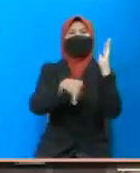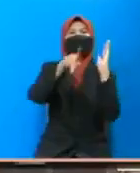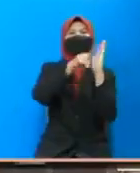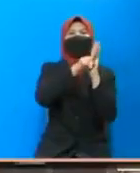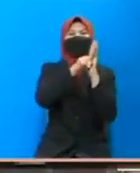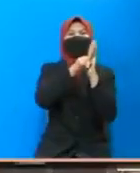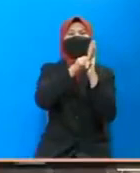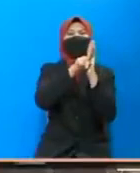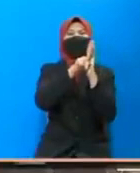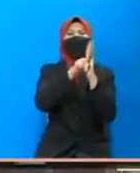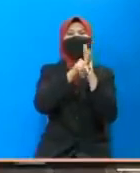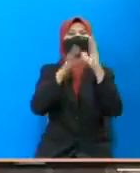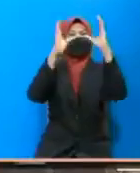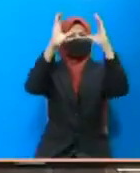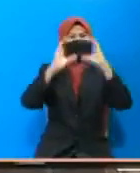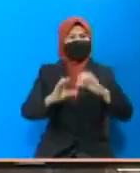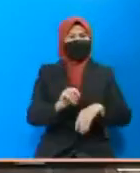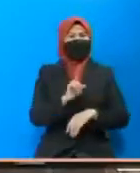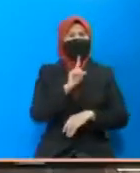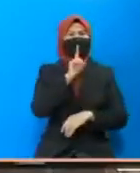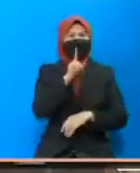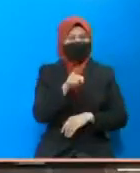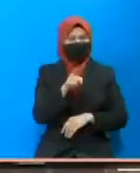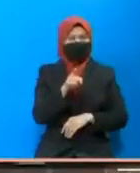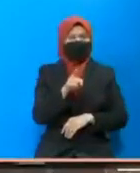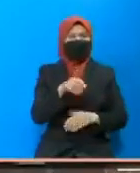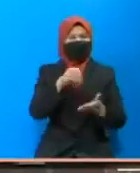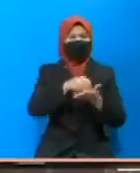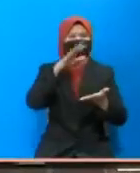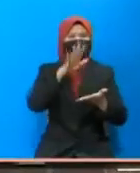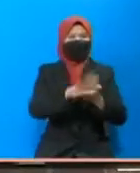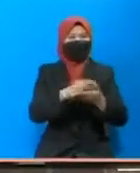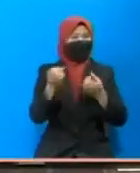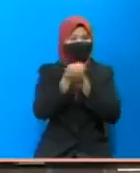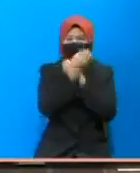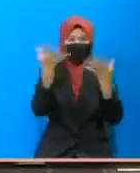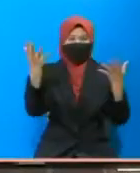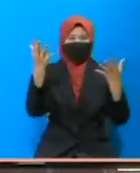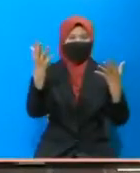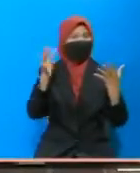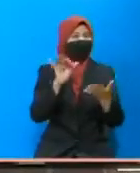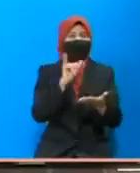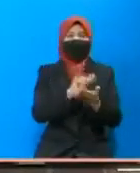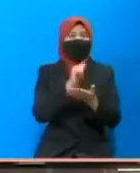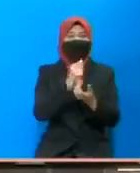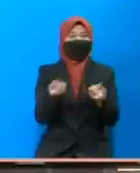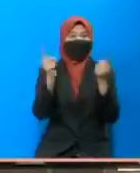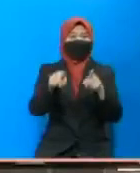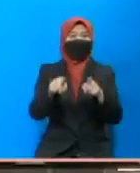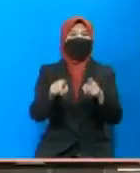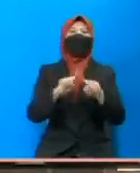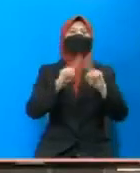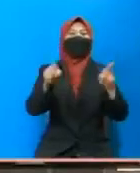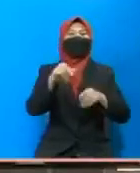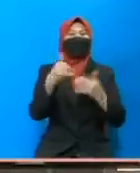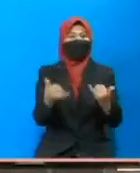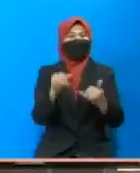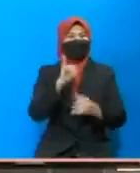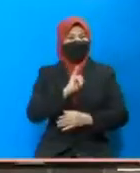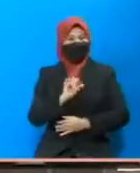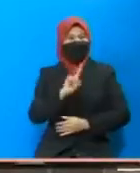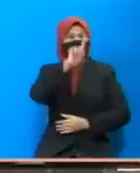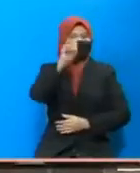sepatutnya diwartakan. Itu tidak berlaku. Tak apa. Tapi yang saya tanya, kita hanya